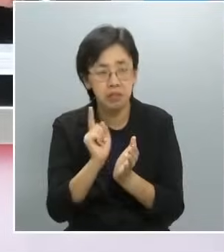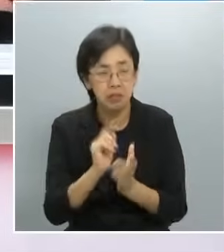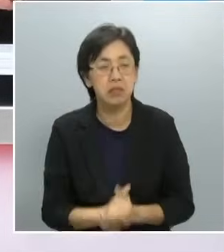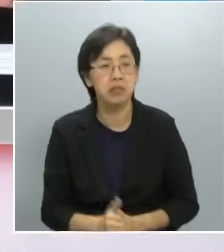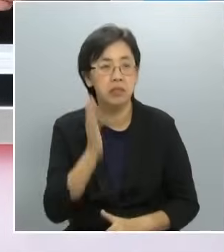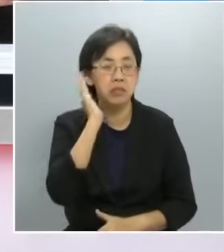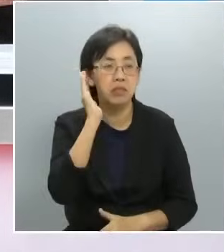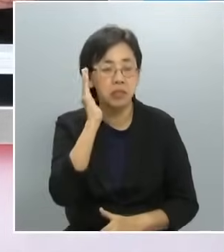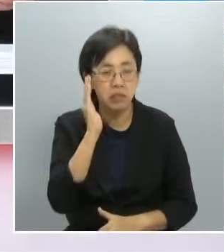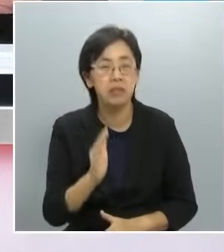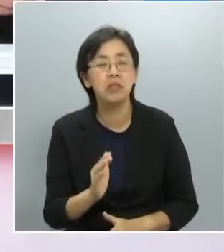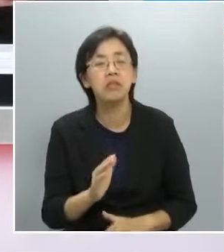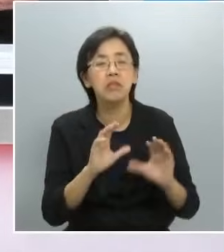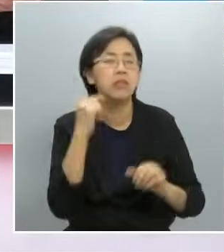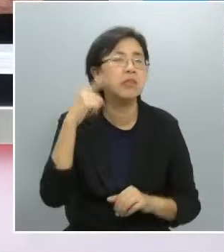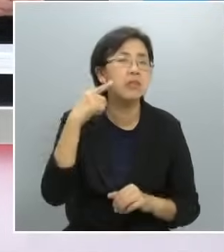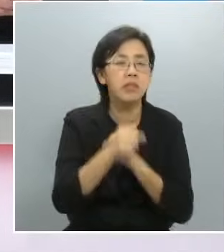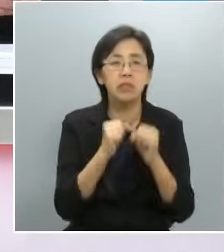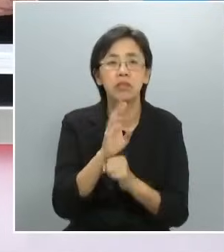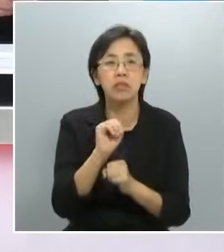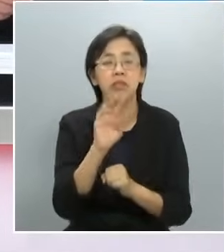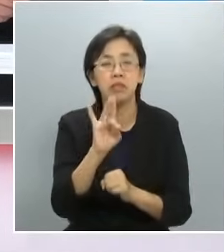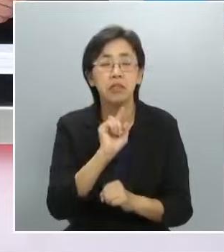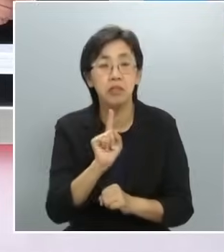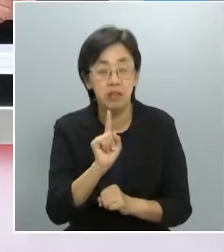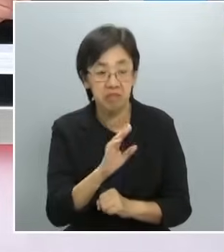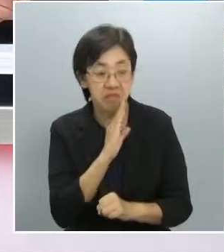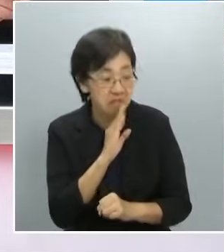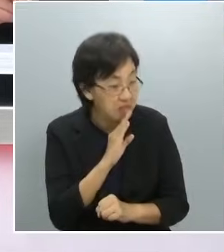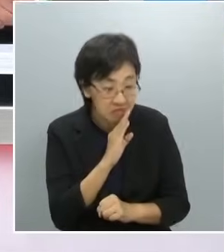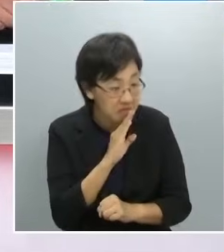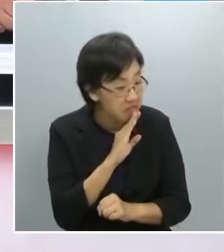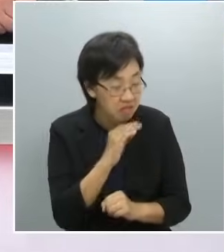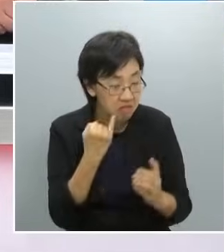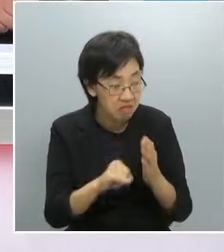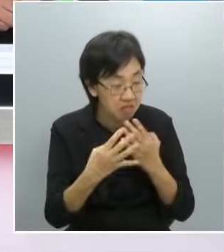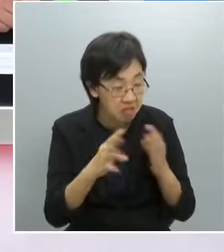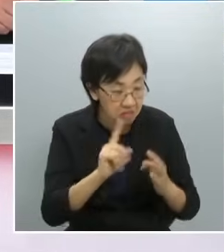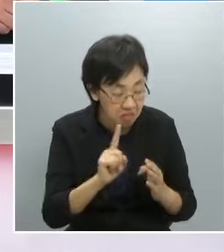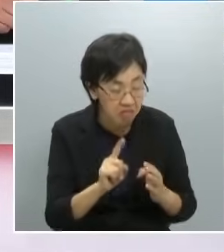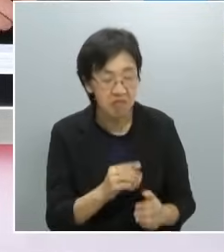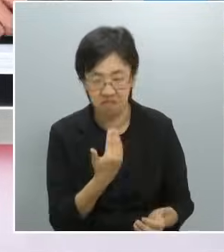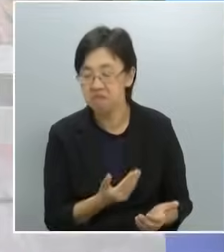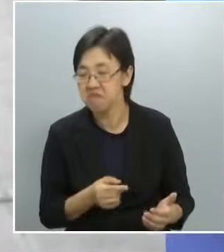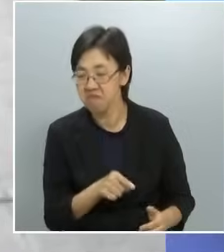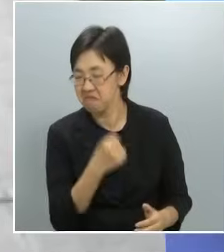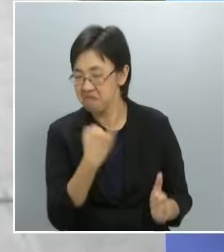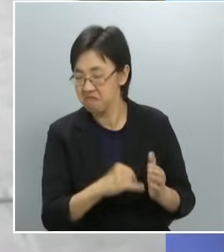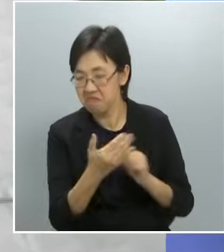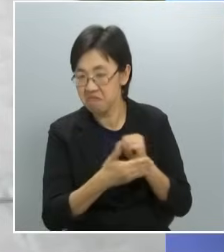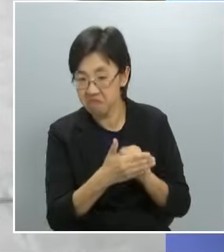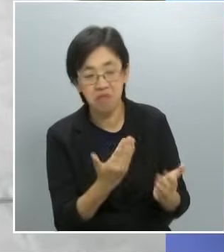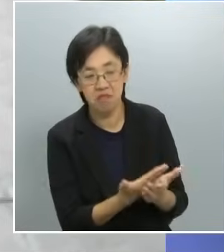ไปอุ้มหญิงวัย48ปีค่ะแล้วก็บอกว่าถ้าอยากจะหลุดคดีจะมีการยัดข้อหายาเสพติดด้วยแล้วถ้าจะหลุดต้องเอาเงินมา